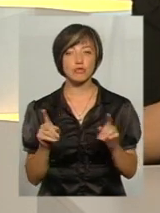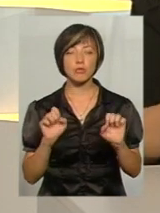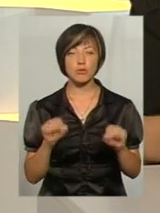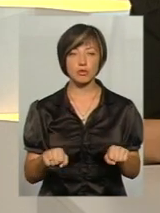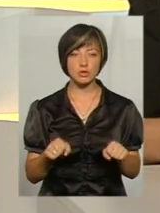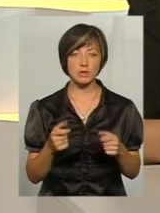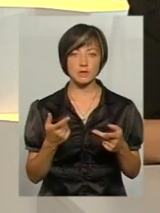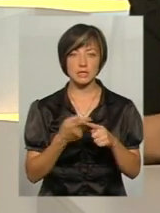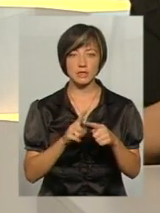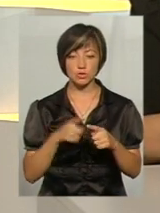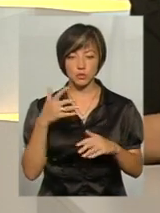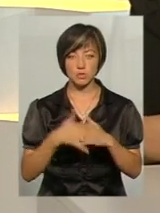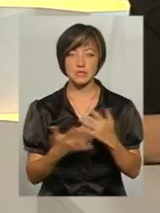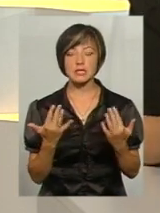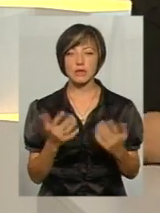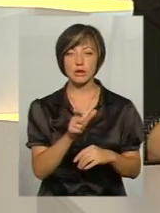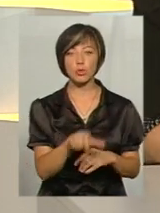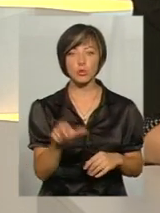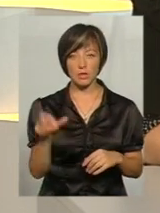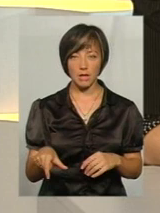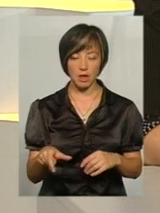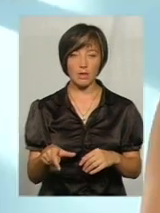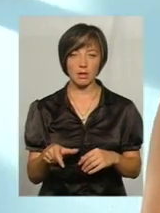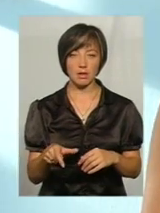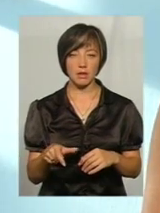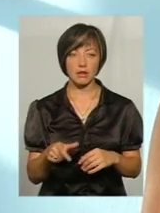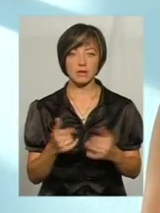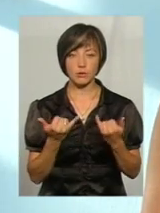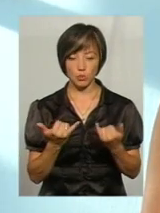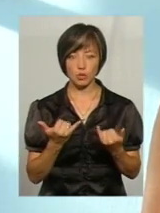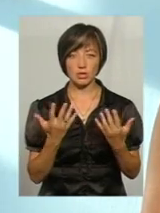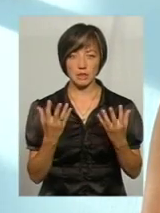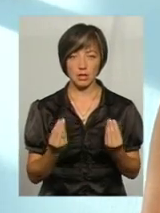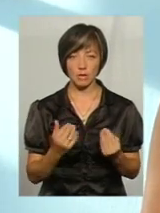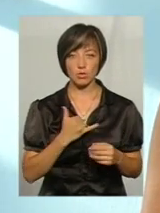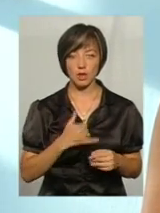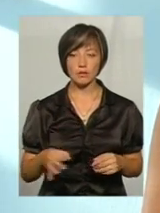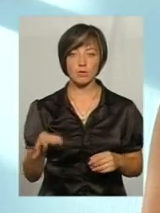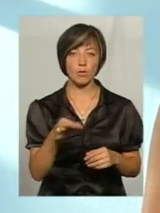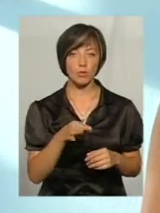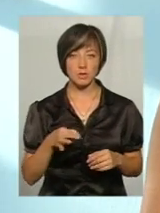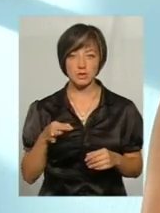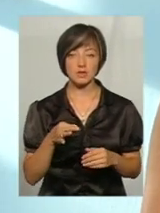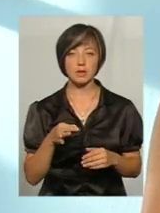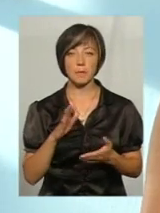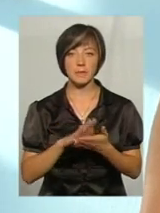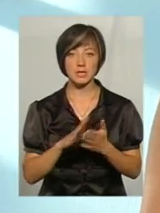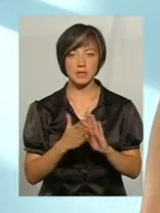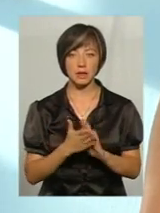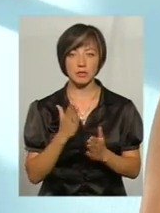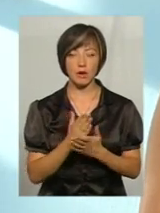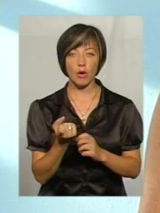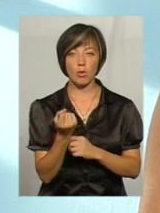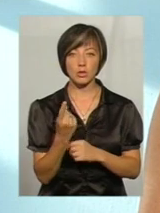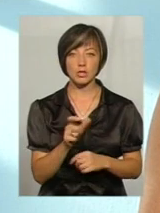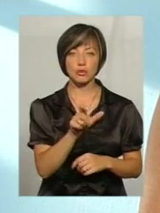хоч якось цифри зрозуміти, скільки людей все ж таки отримує? Ну, от станом на сьогоднішній день в нас в області такий статус мають 11